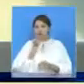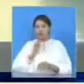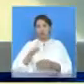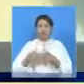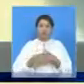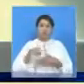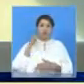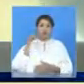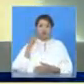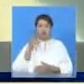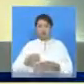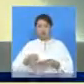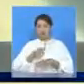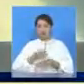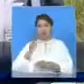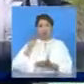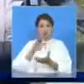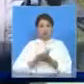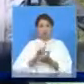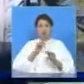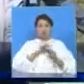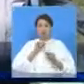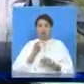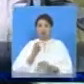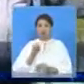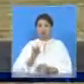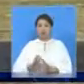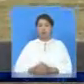рыбного хозяйства. Аким области ознакомился с работой структуры.